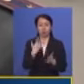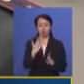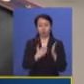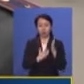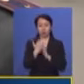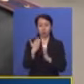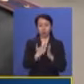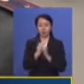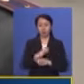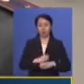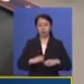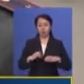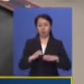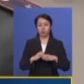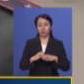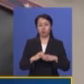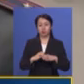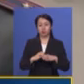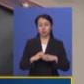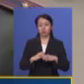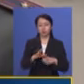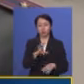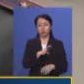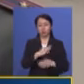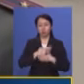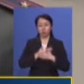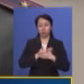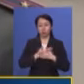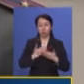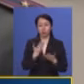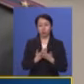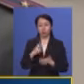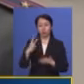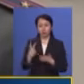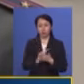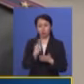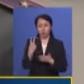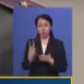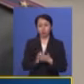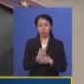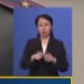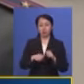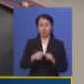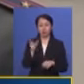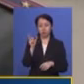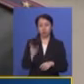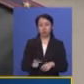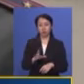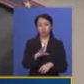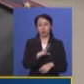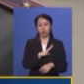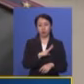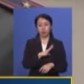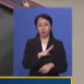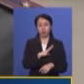превышение токсичных выбросов составило более чем в 2 раза. За данное нарушение на физических лиц был составлен